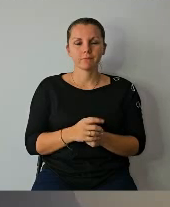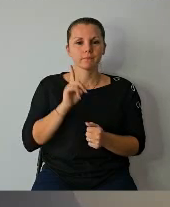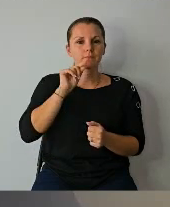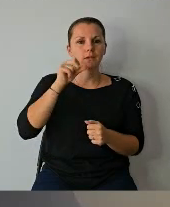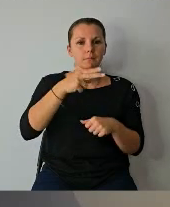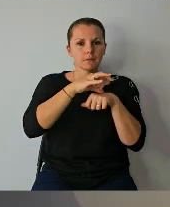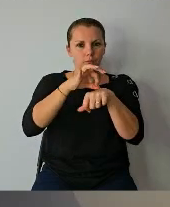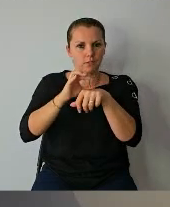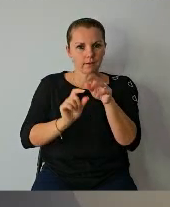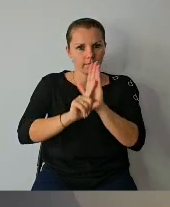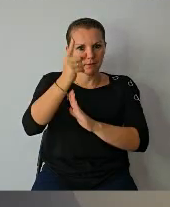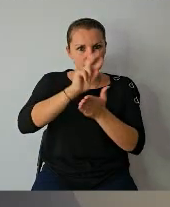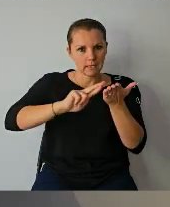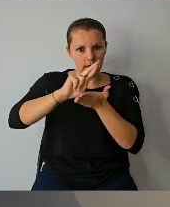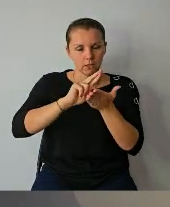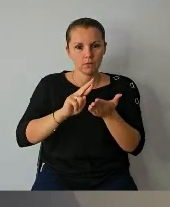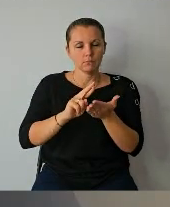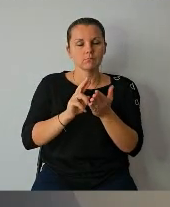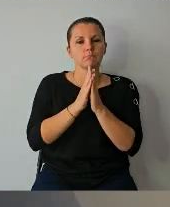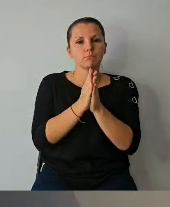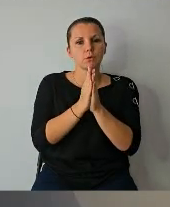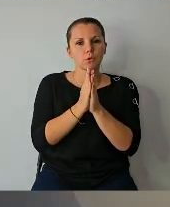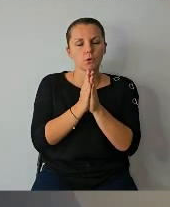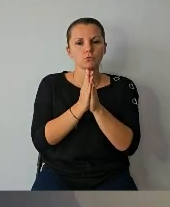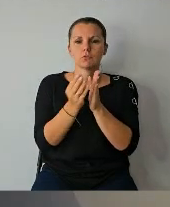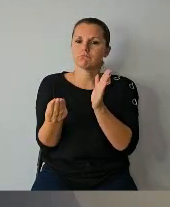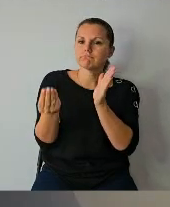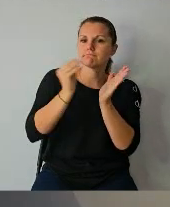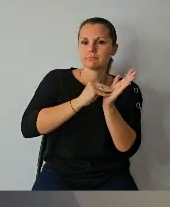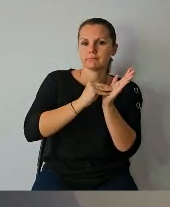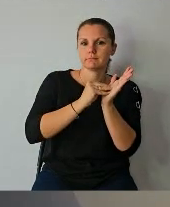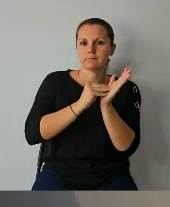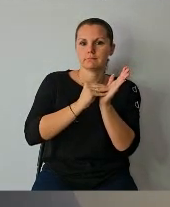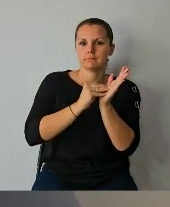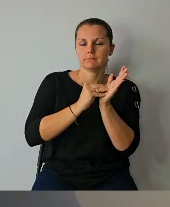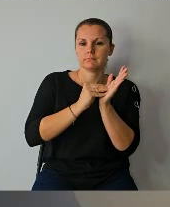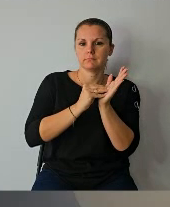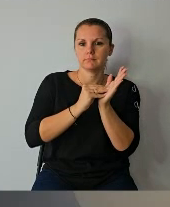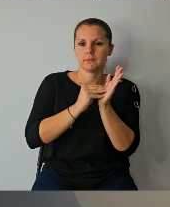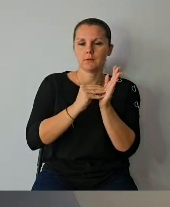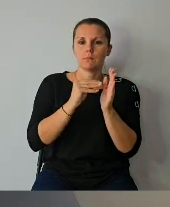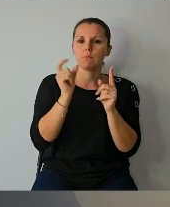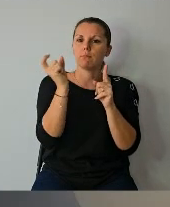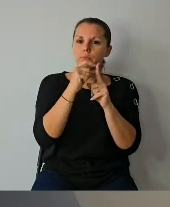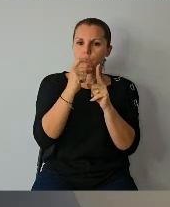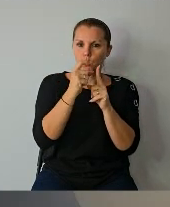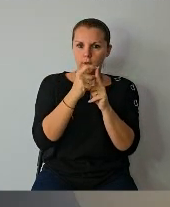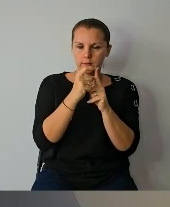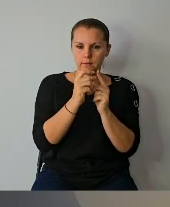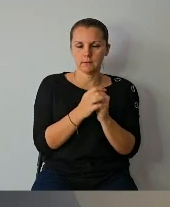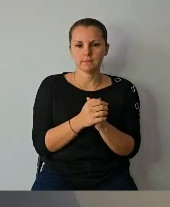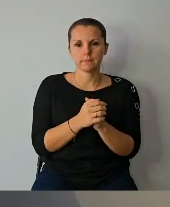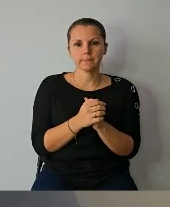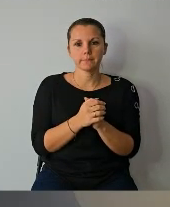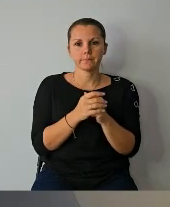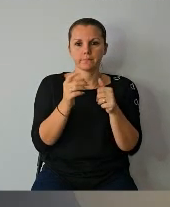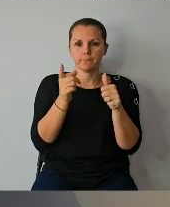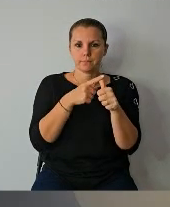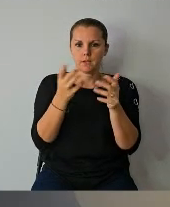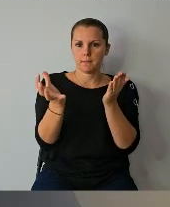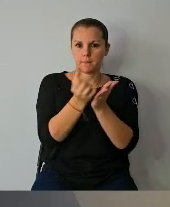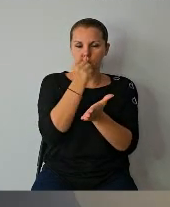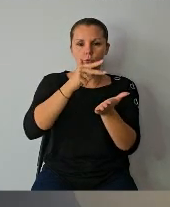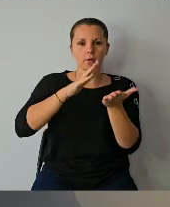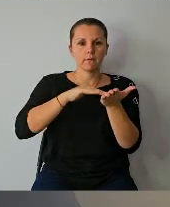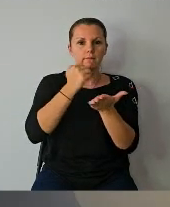Panie Przewodniczący, Wysoka Rado, bardzo proszę o poszerzenie porządku obrad o następujące punkty. Podjęcie uchwały w